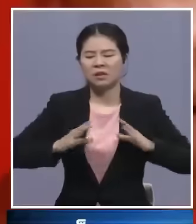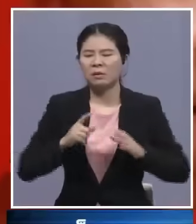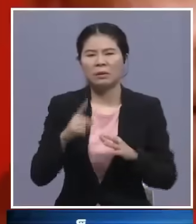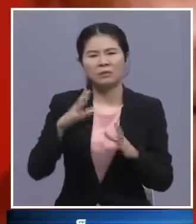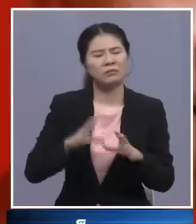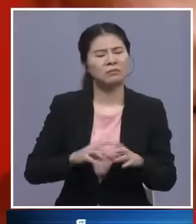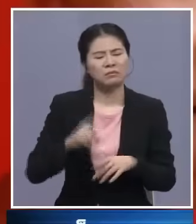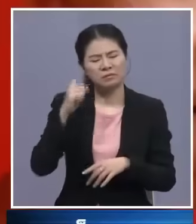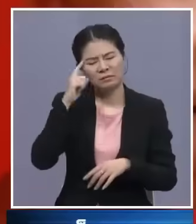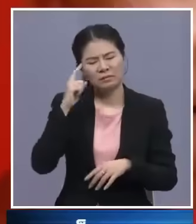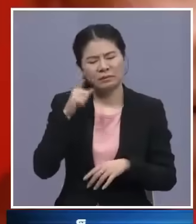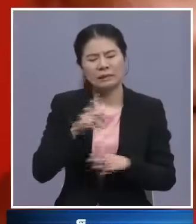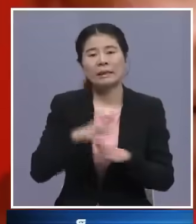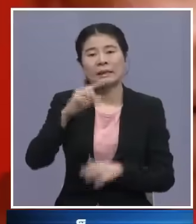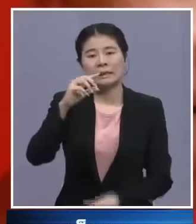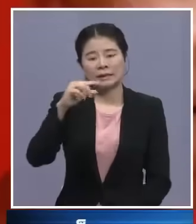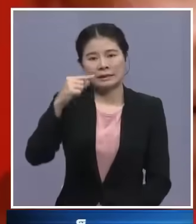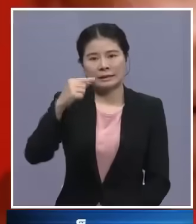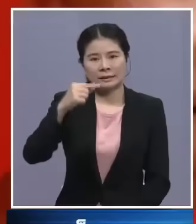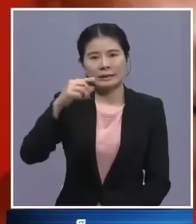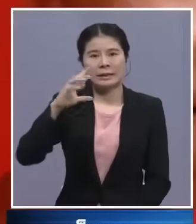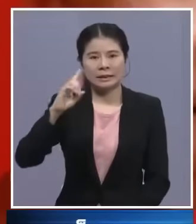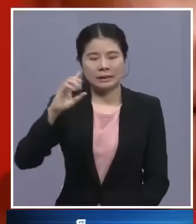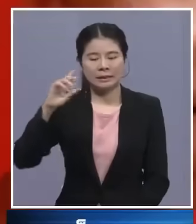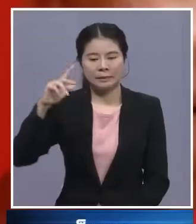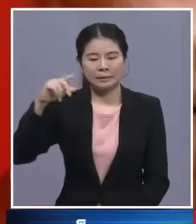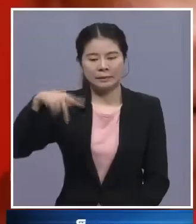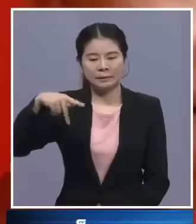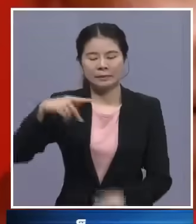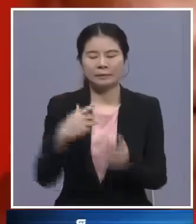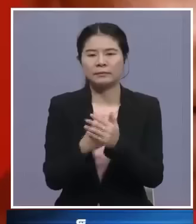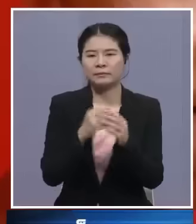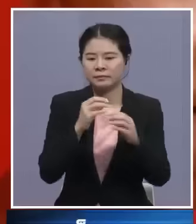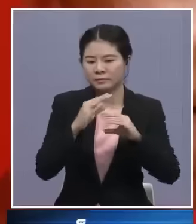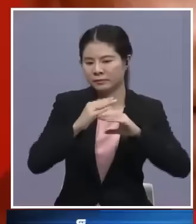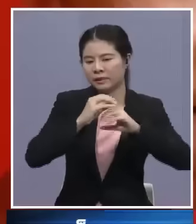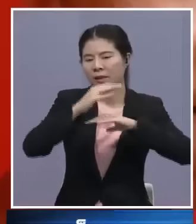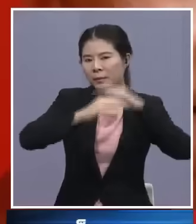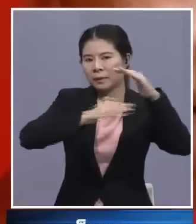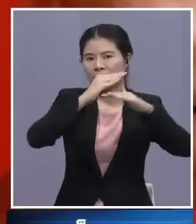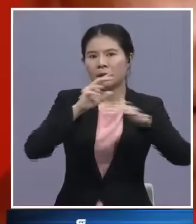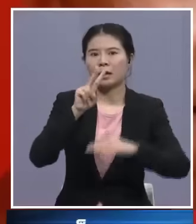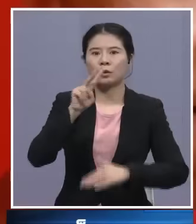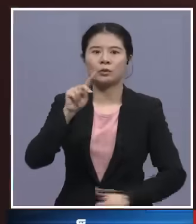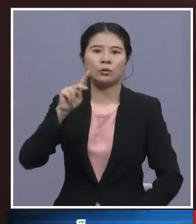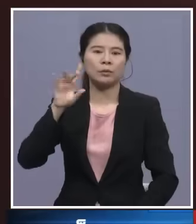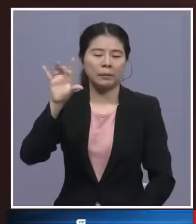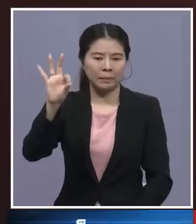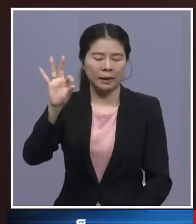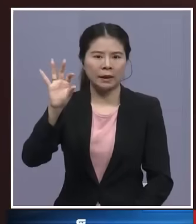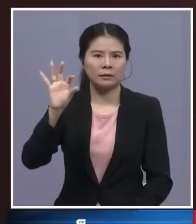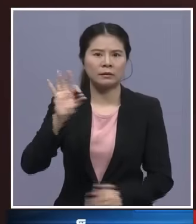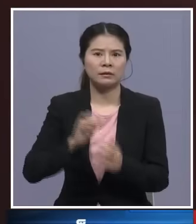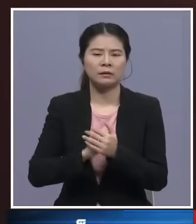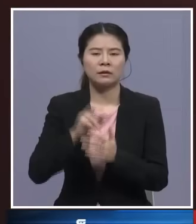คนกลุ่มนั้นน่ะบอกว่าGDPของประเทศจะขยายตัว 2.8%ในปีนี้แล้วจะขยายตัว 3.5%ในปี